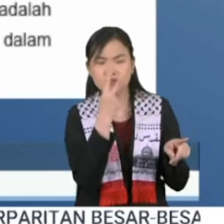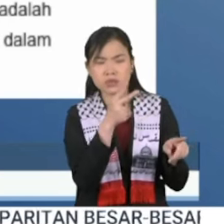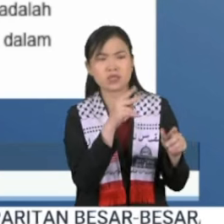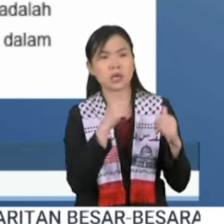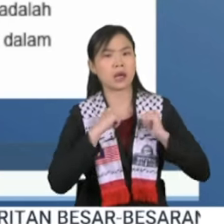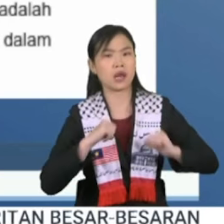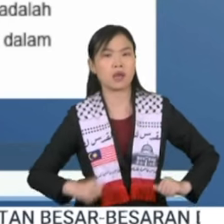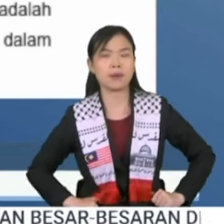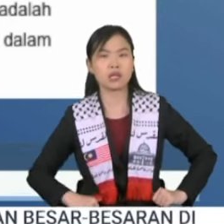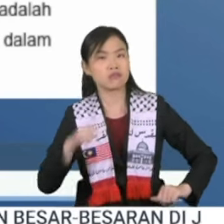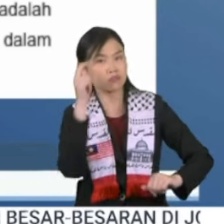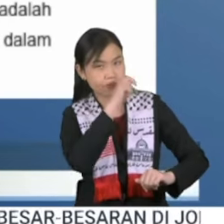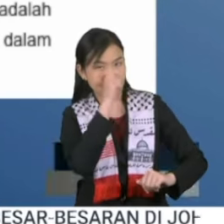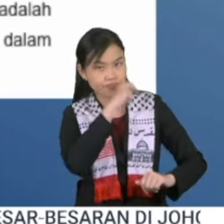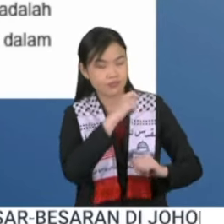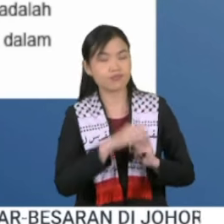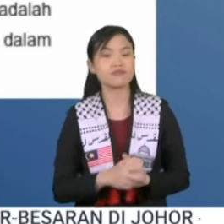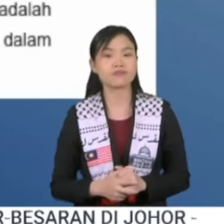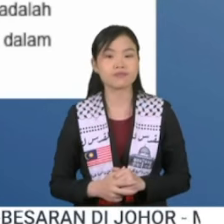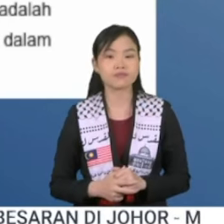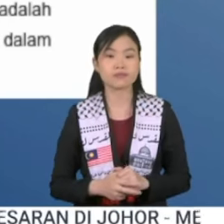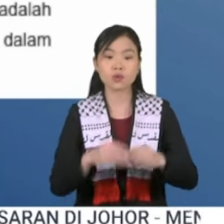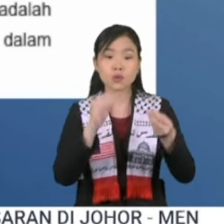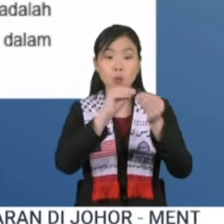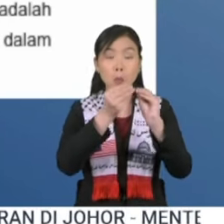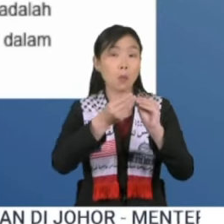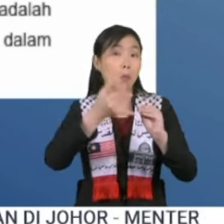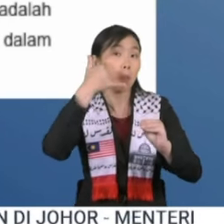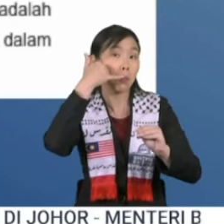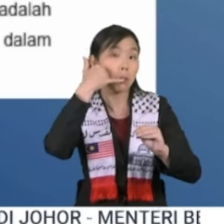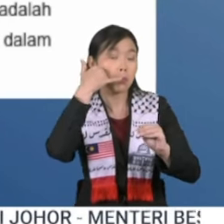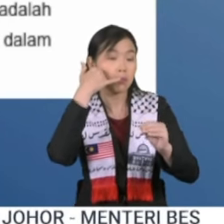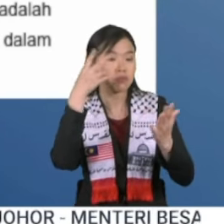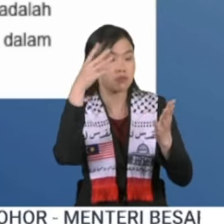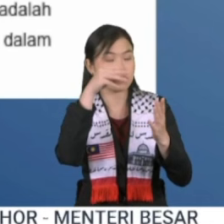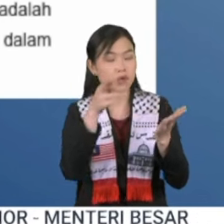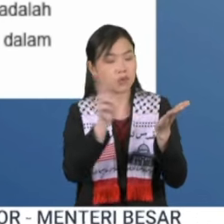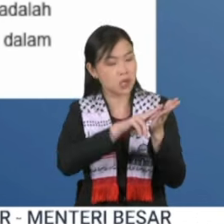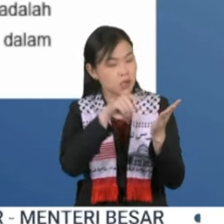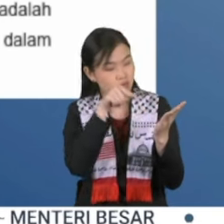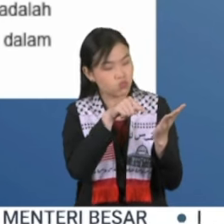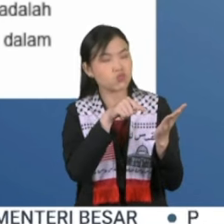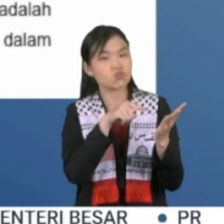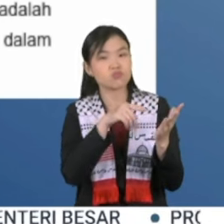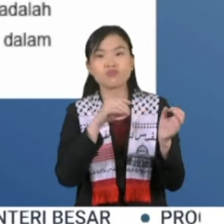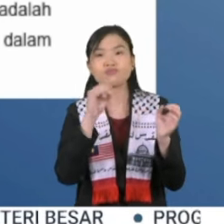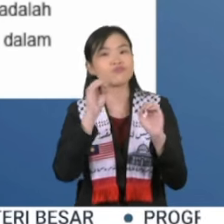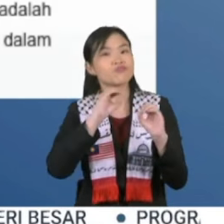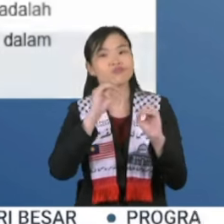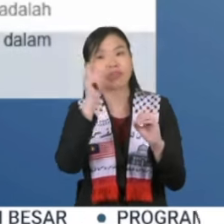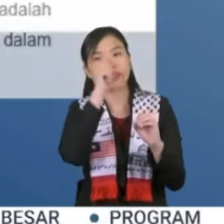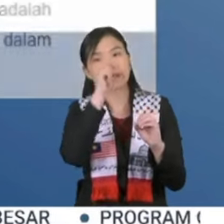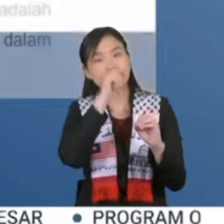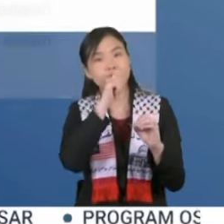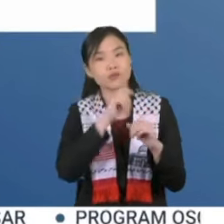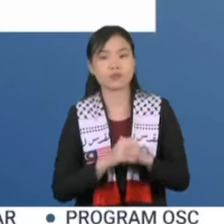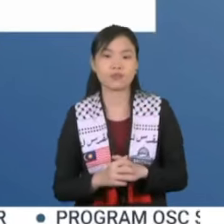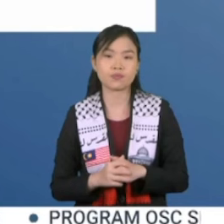yang digunakan adalah palsu. Nombor telefon bimbit penerima yang didaftarkan juga didapati tidak ada dalam